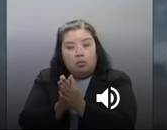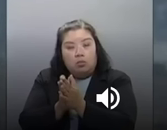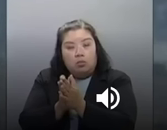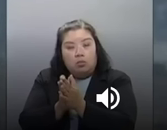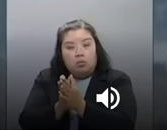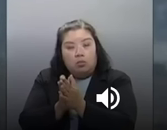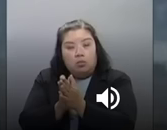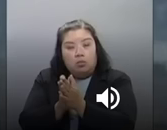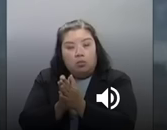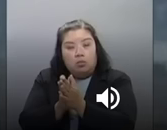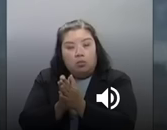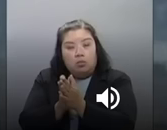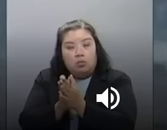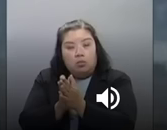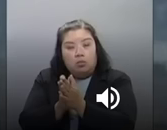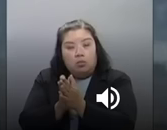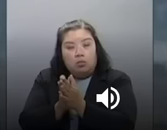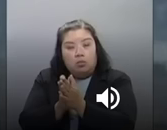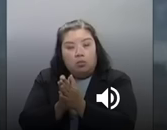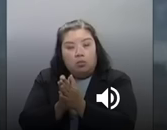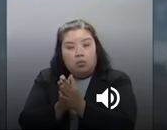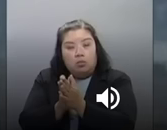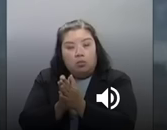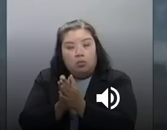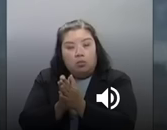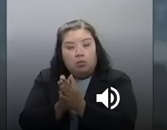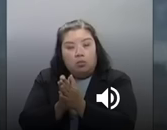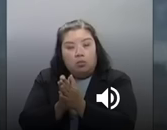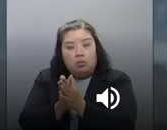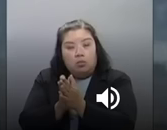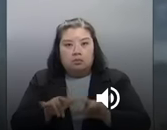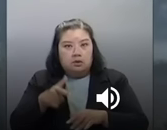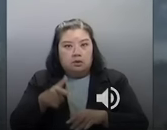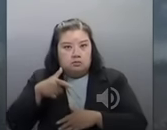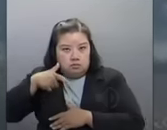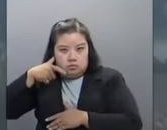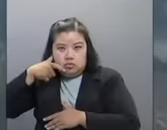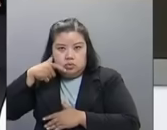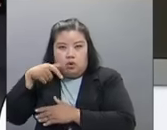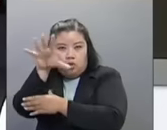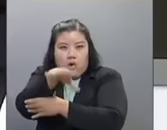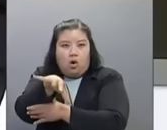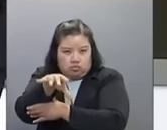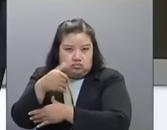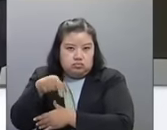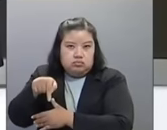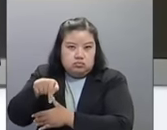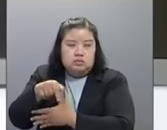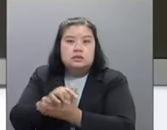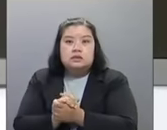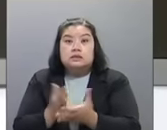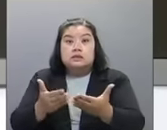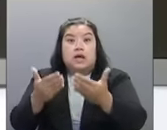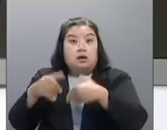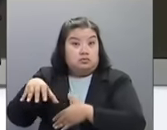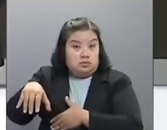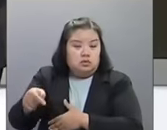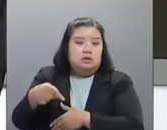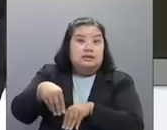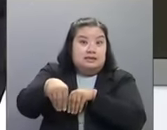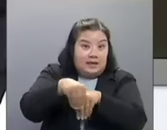เนาะบลีเนนาซีมานินาซีอุดรตาตากลุ่มตาจีลึกลือหล่อด้วย อีกที่หนึ่งค่ะเขตอุตสาหกรรมไซสีกังอยู่